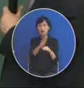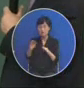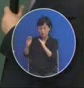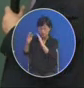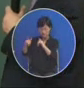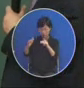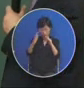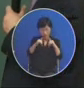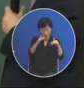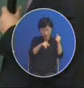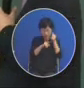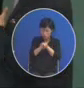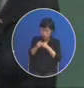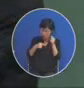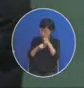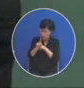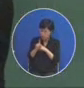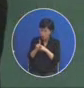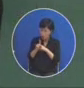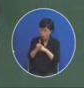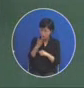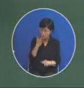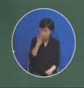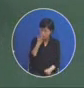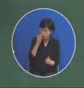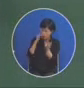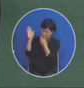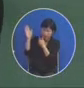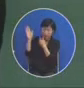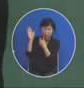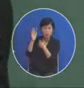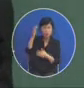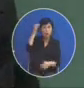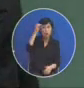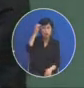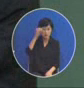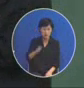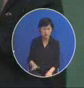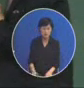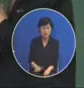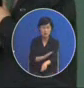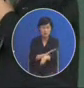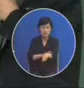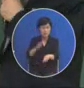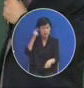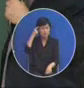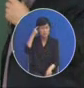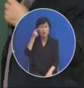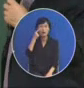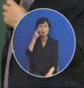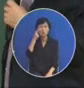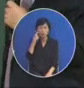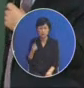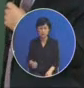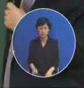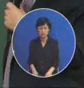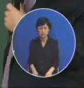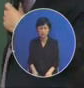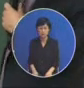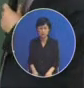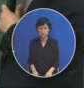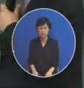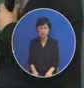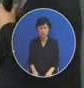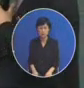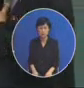We must know this if not we're in trouble. 자, 이렇게 잘 보세요, 이렇게. Now look at this carefully. 하나님께서 이제는